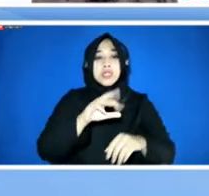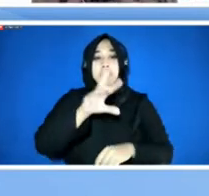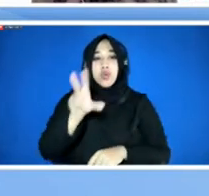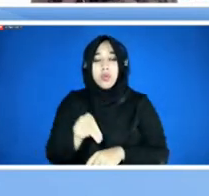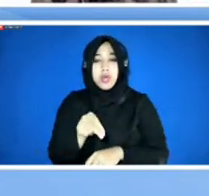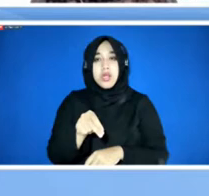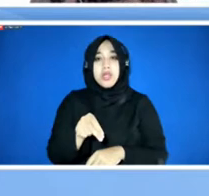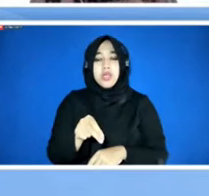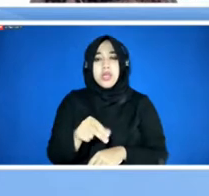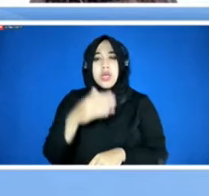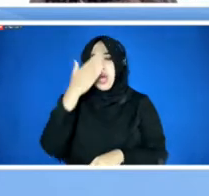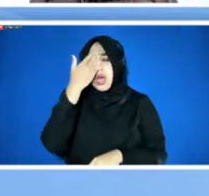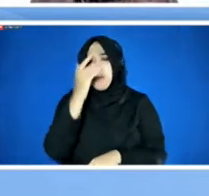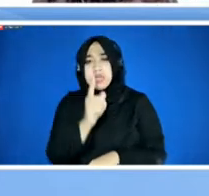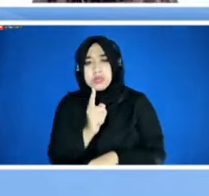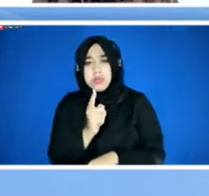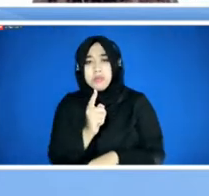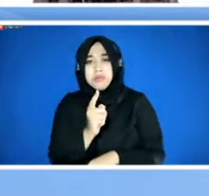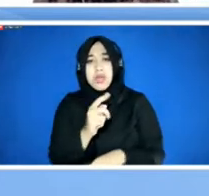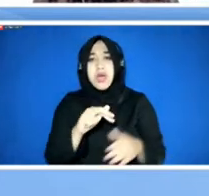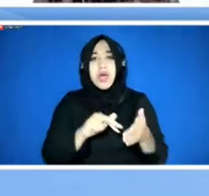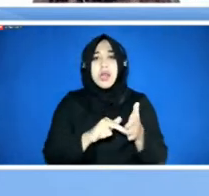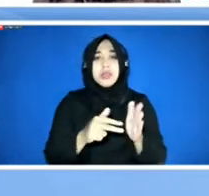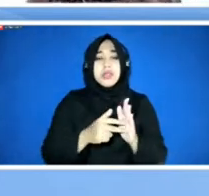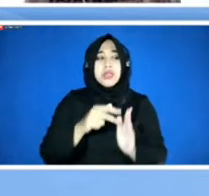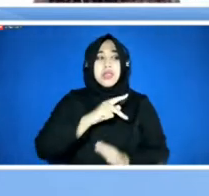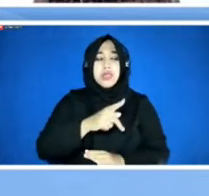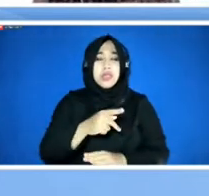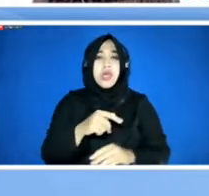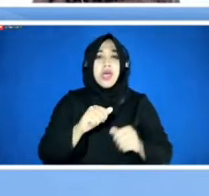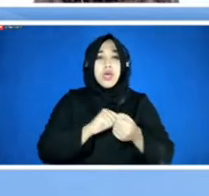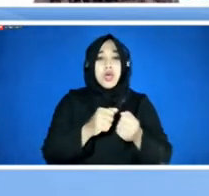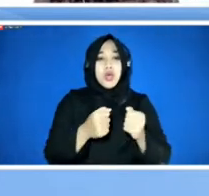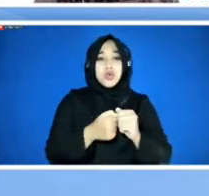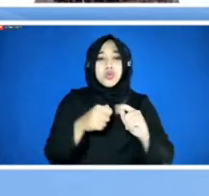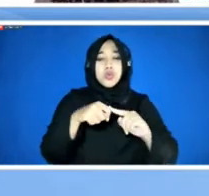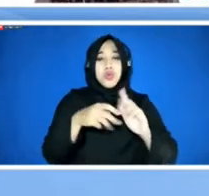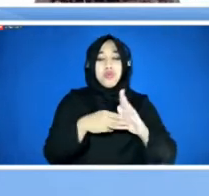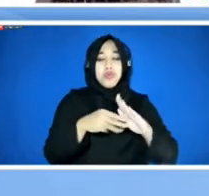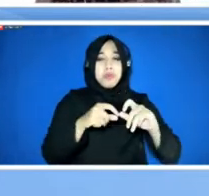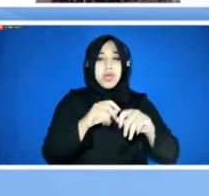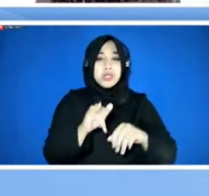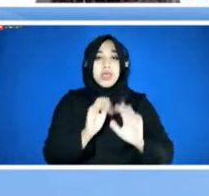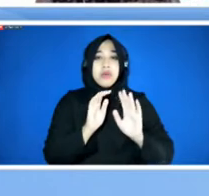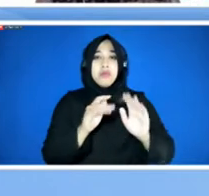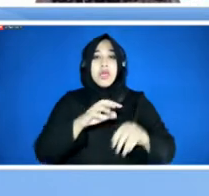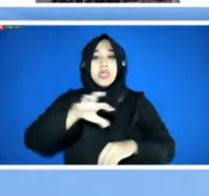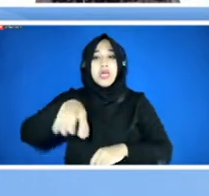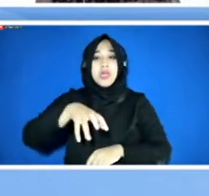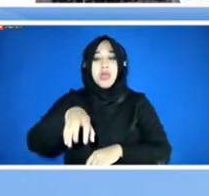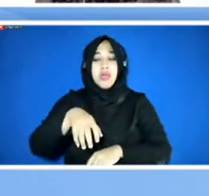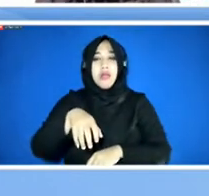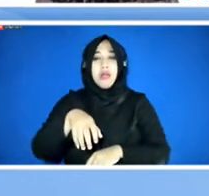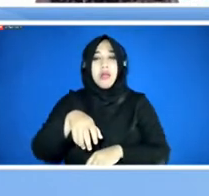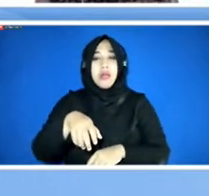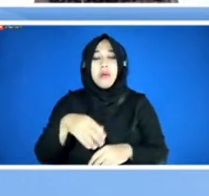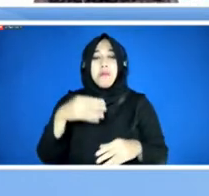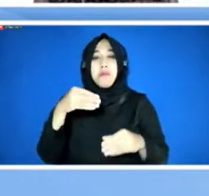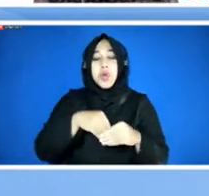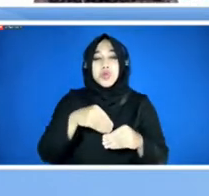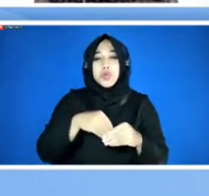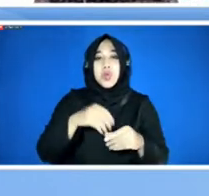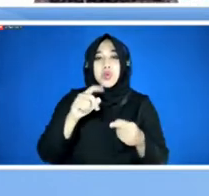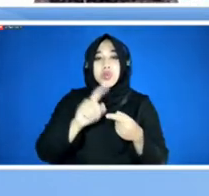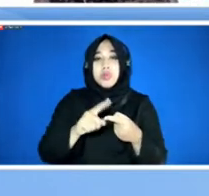Itu terjadi kenapa? Karena definisi kita menggunakan kasus konfirmasi. Banyak daerah, ini sebagai sebuah masukan untuk